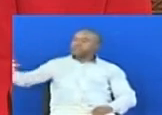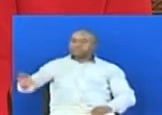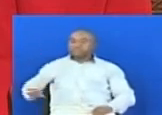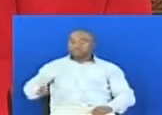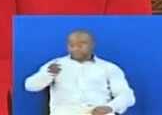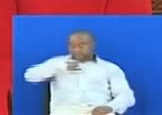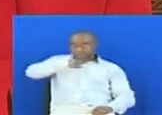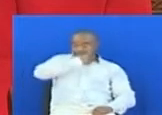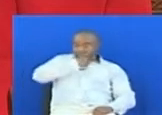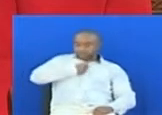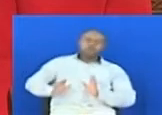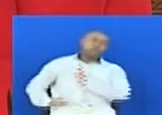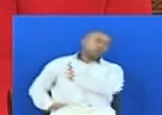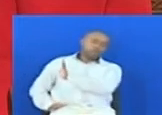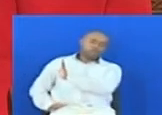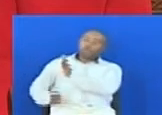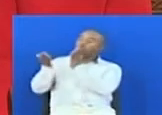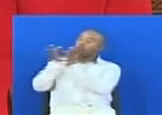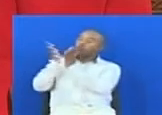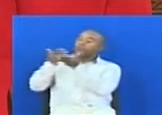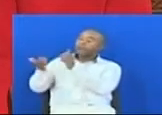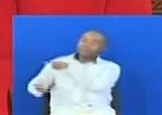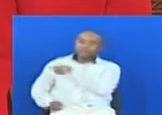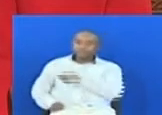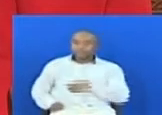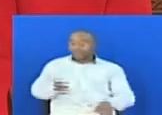sisi Tanzania hatukuomba. Rais alisema